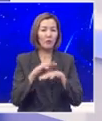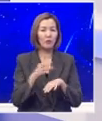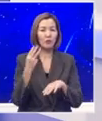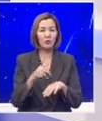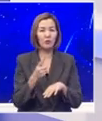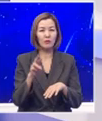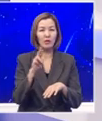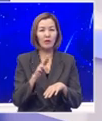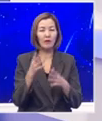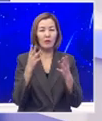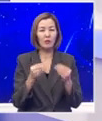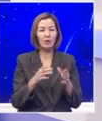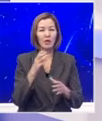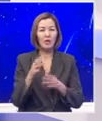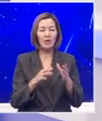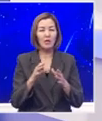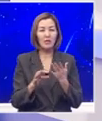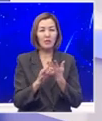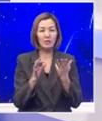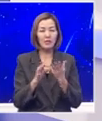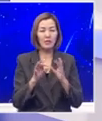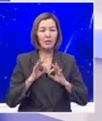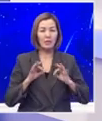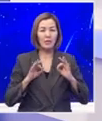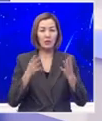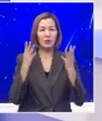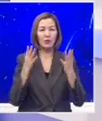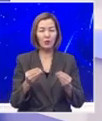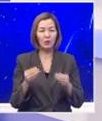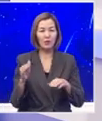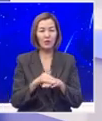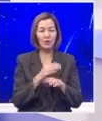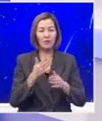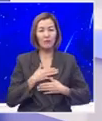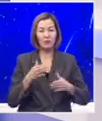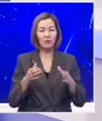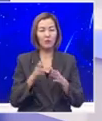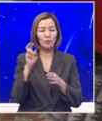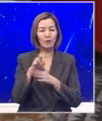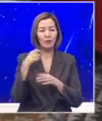31 қаңтар халықаралық зергерлер күніне орайласқан игі шараға тілшіміз де барып қайтты.